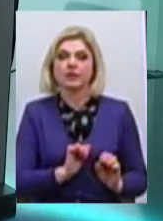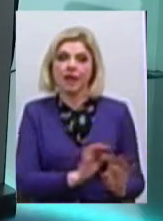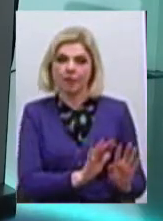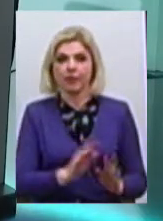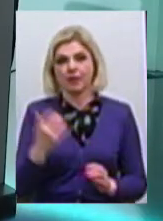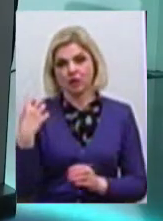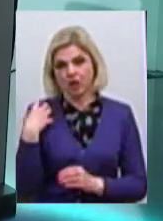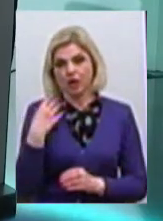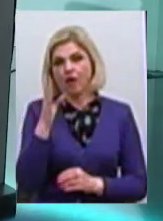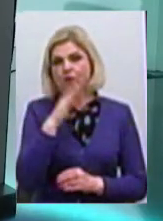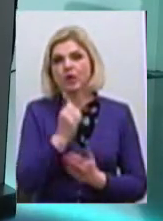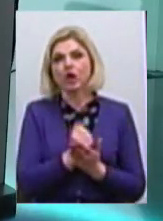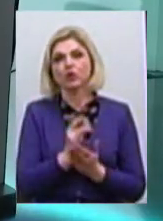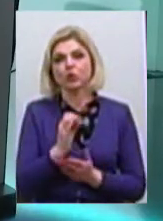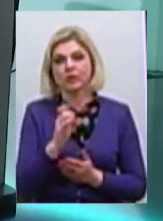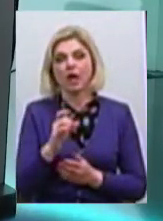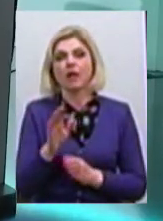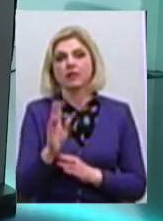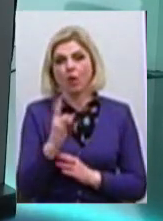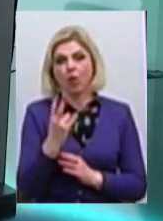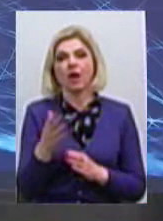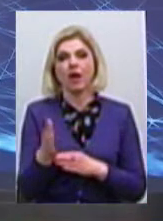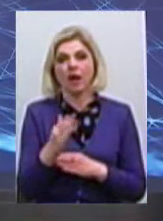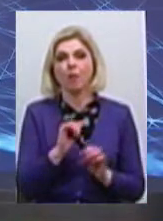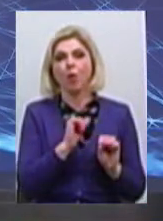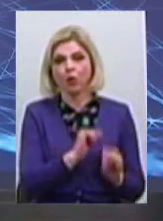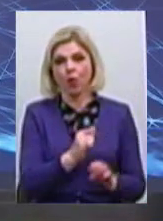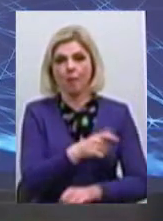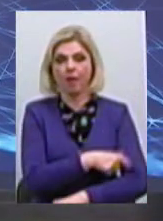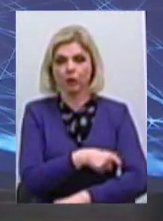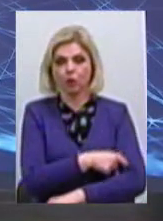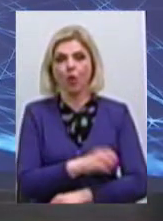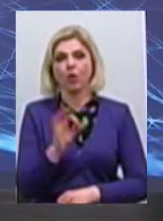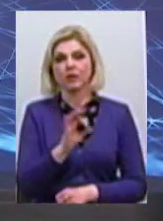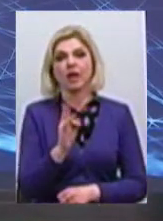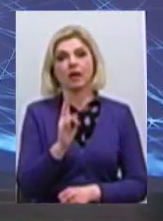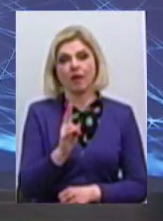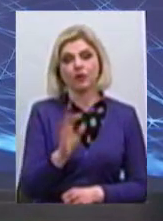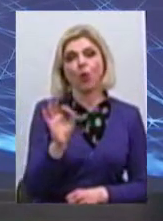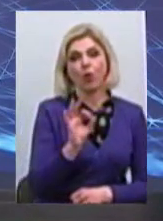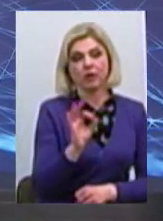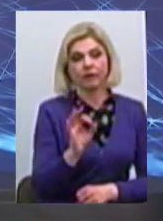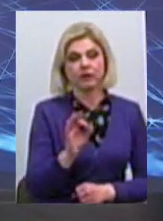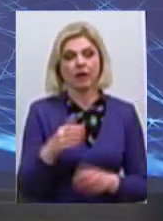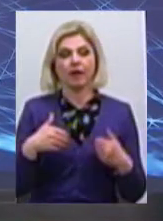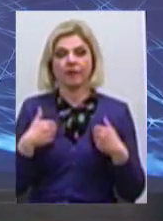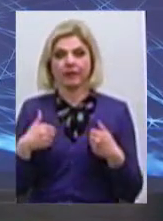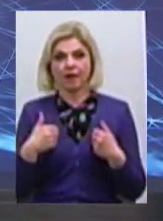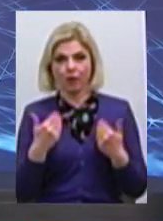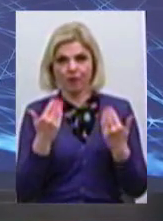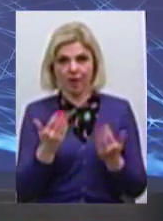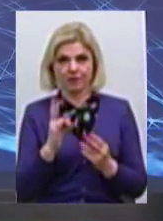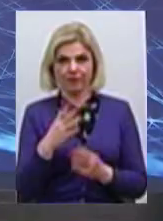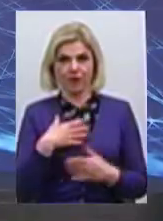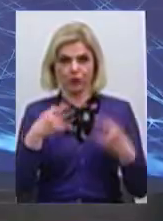водних біоресурсів Миколаївського рибоохоронного патруля Олексій Кравченко. Олексій, я вас вітаю в нашій студії. Добрий